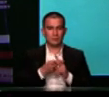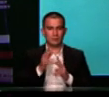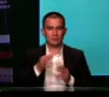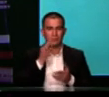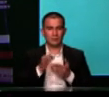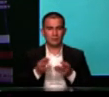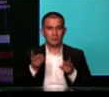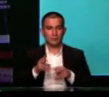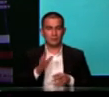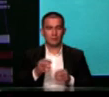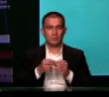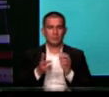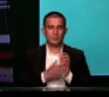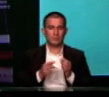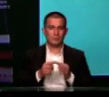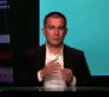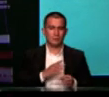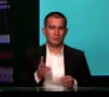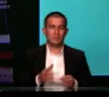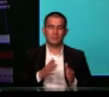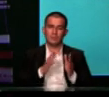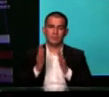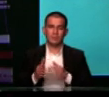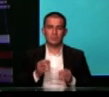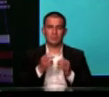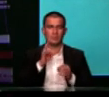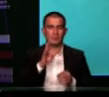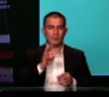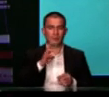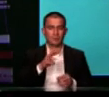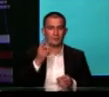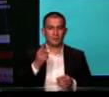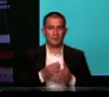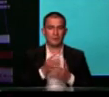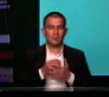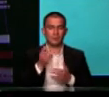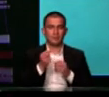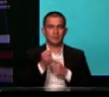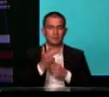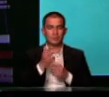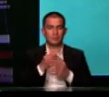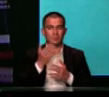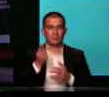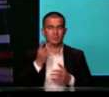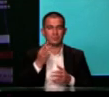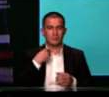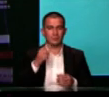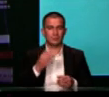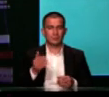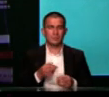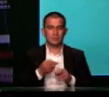qoldiq 18 ga teng chiqdi. Keyingisi M2 13 ning 3-chi darajasi.